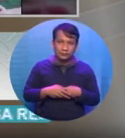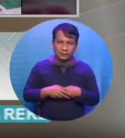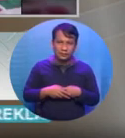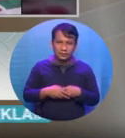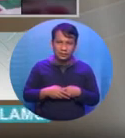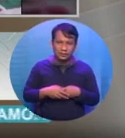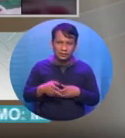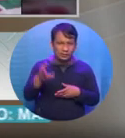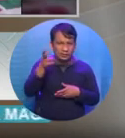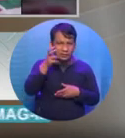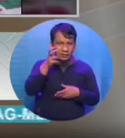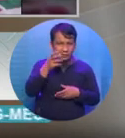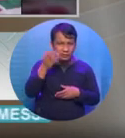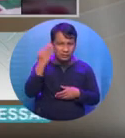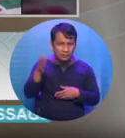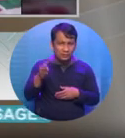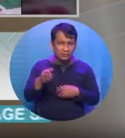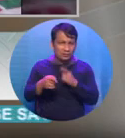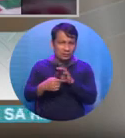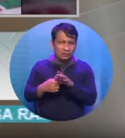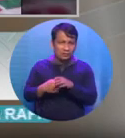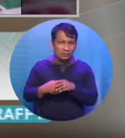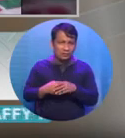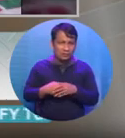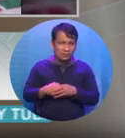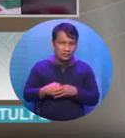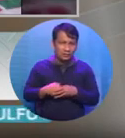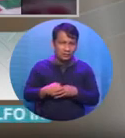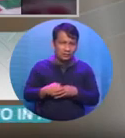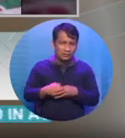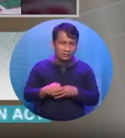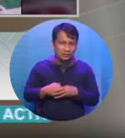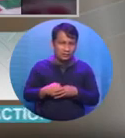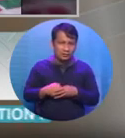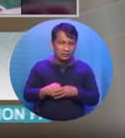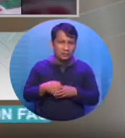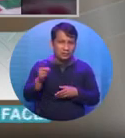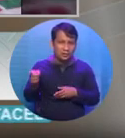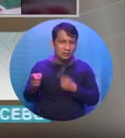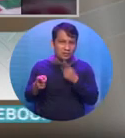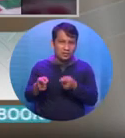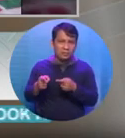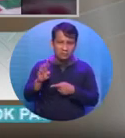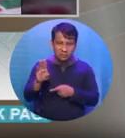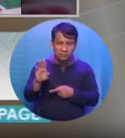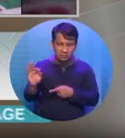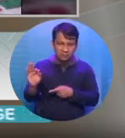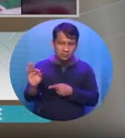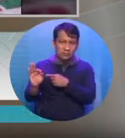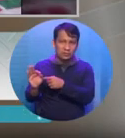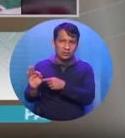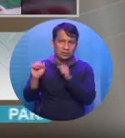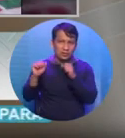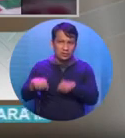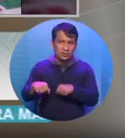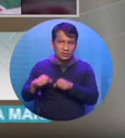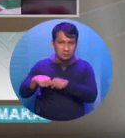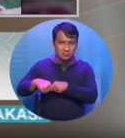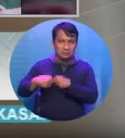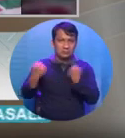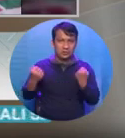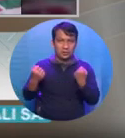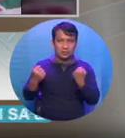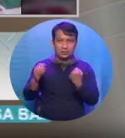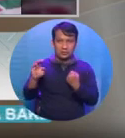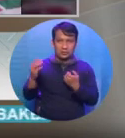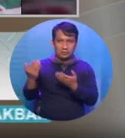pa? May boyfriend po, sabi niya sa akin. May boyfriend siya? Apo. Kaya nga, drinig ka niya, tapos